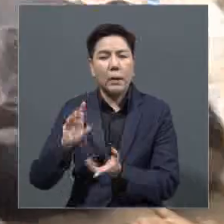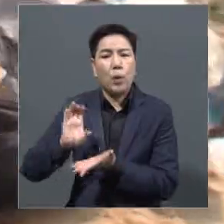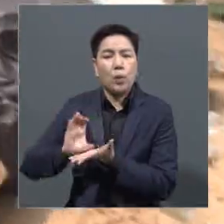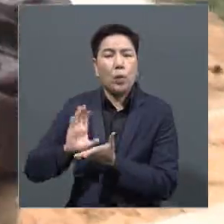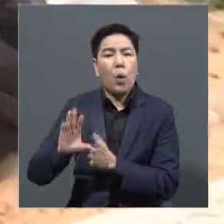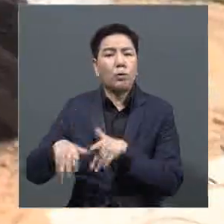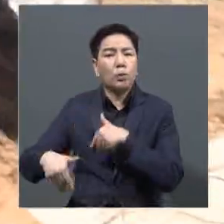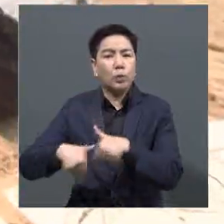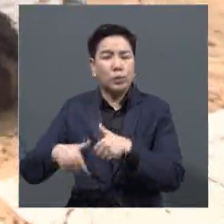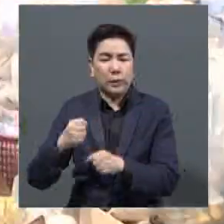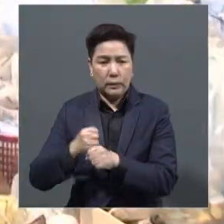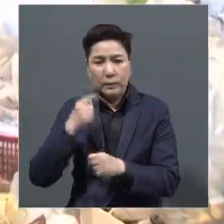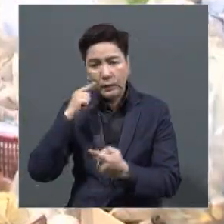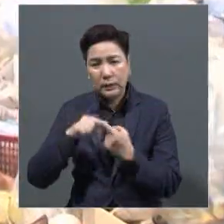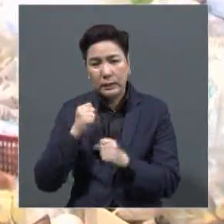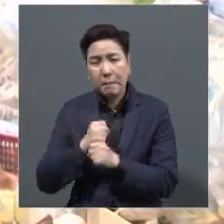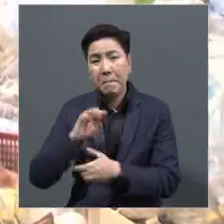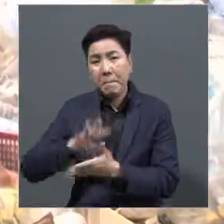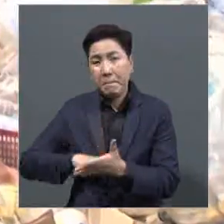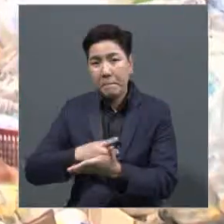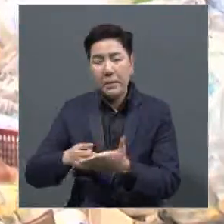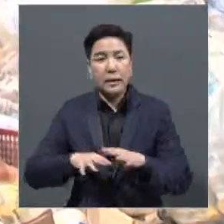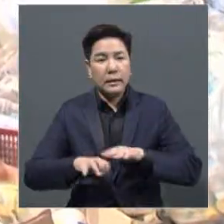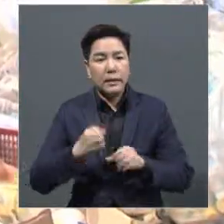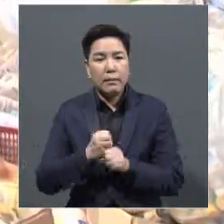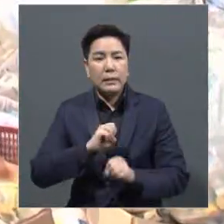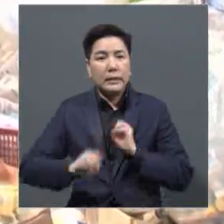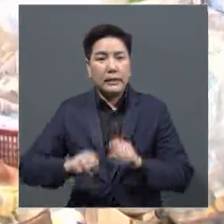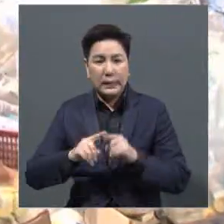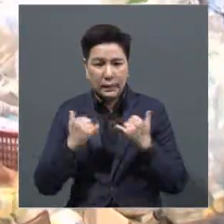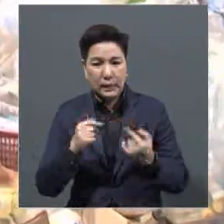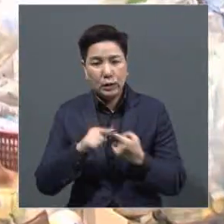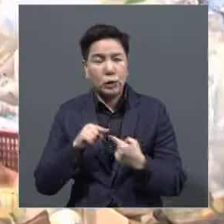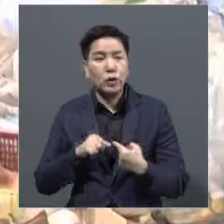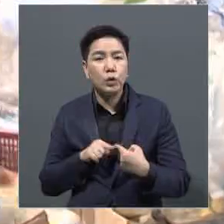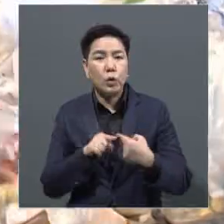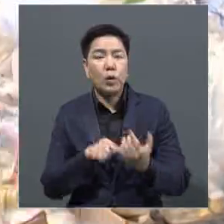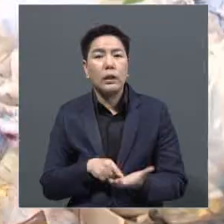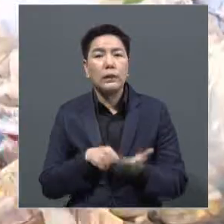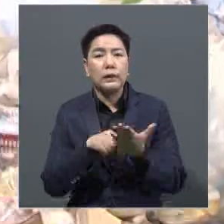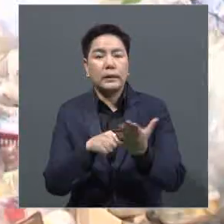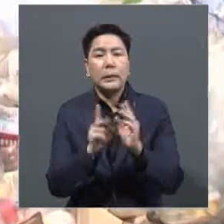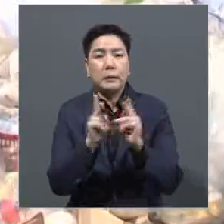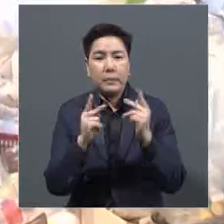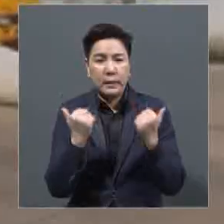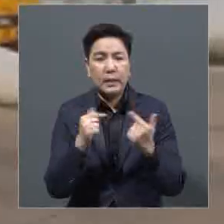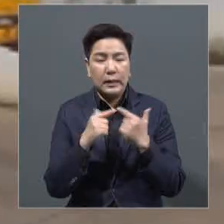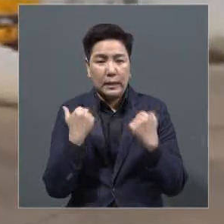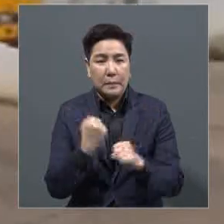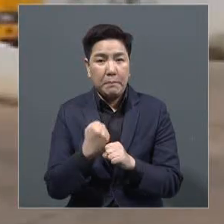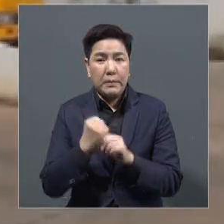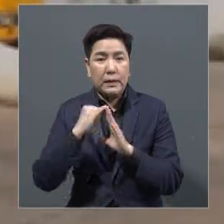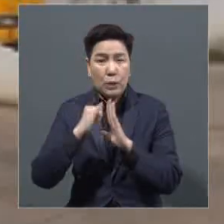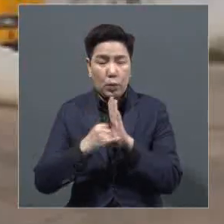ขยะของชุมชนรวมทั้งเสนอแผนเกี่ยวกับการบริหารจัดการขยะในพื้นที่ต่อคณะกรรมการสิ่งปฏิกูลทั้งนี้ครับผู้ว่า